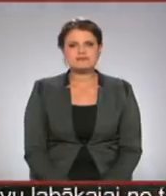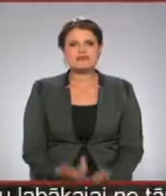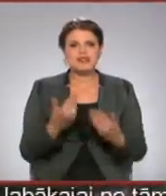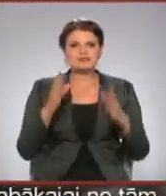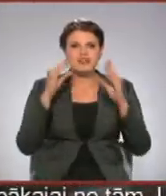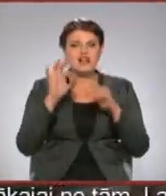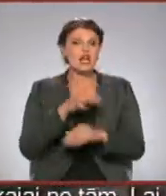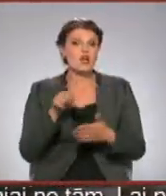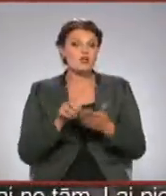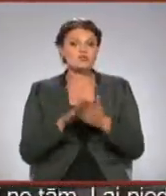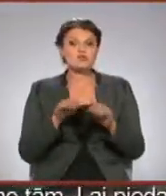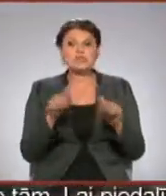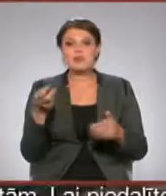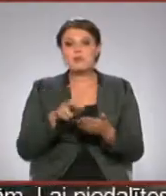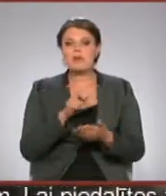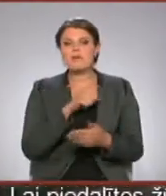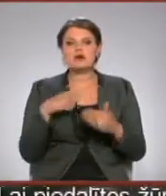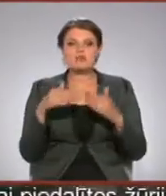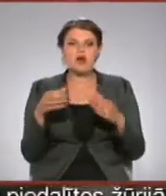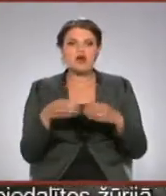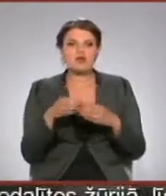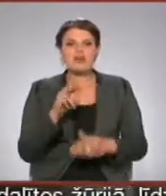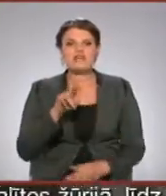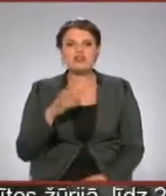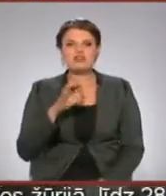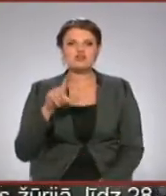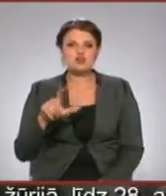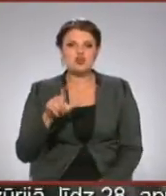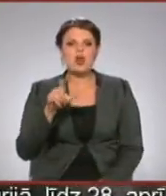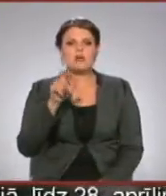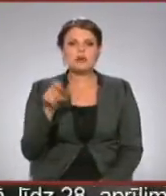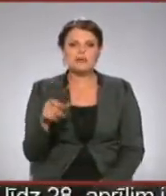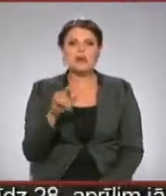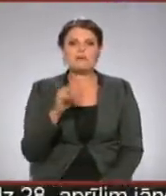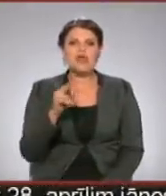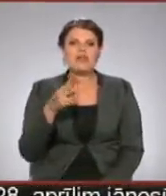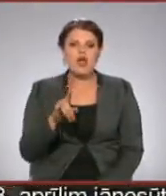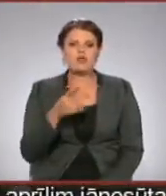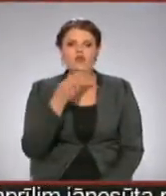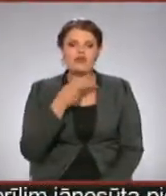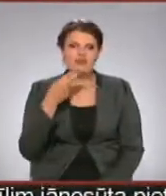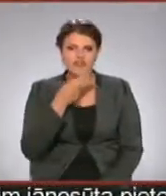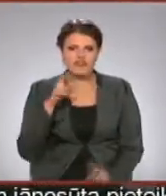Šīvakar koncertā uz skatuves kāps pašmāju grupas Very Cool People, Pieneņu Vīns, Onaid Quarty un Bunch of